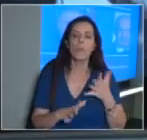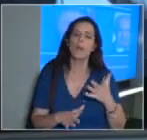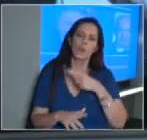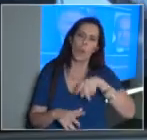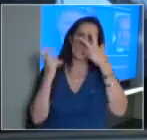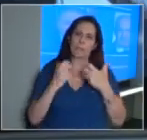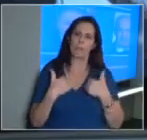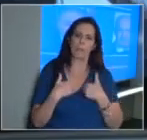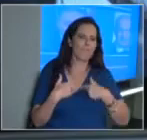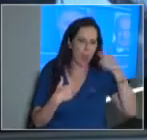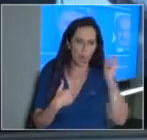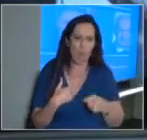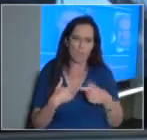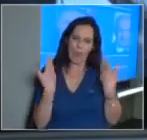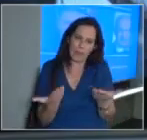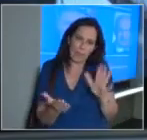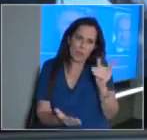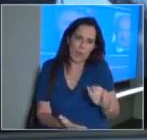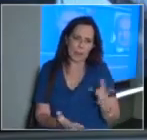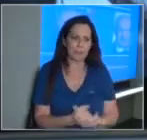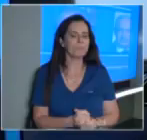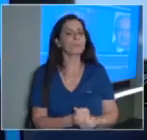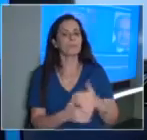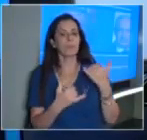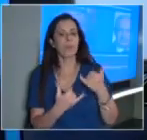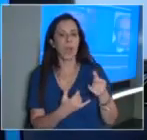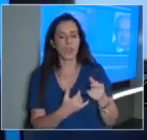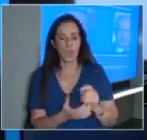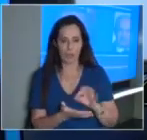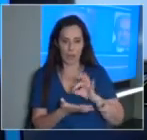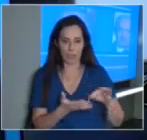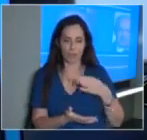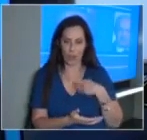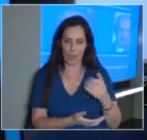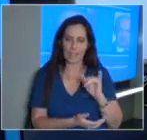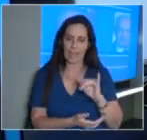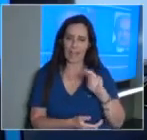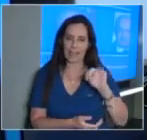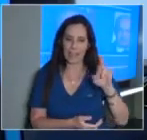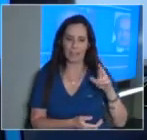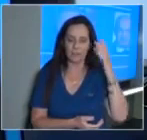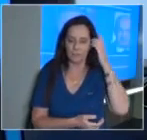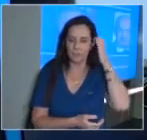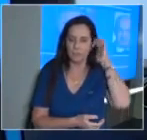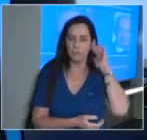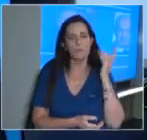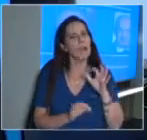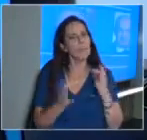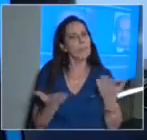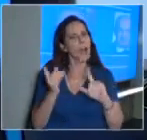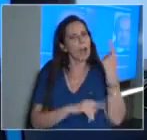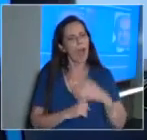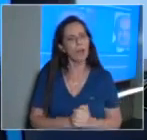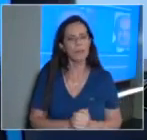שהציבור מצפה מאיתנו, ואנחנו חייבים לתת לציבור את מה שמגיע לו. טוב, נצרף אלינו לשיחה את כתבנו הפוליטי יניר קוזין, אז באמת, מה